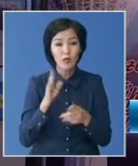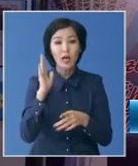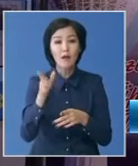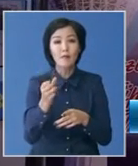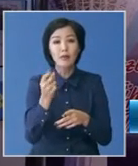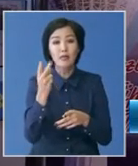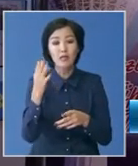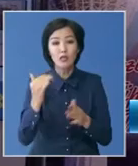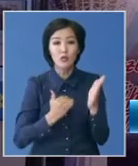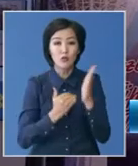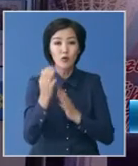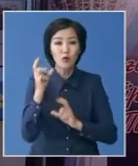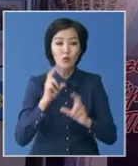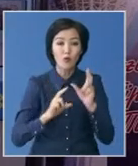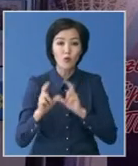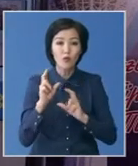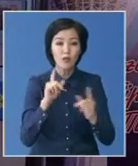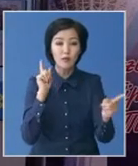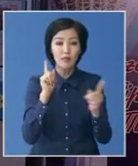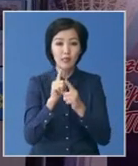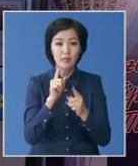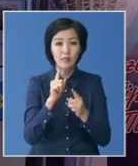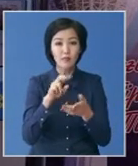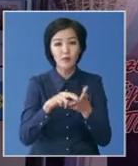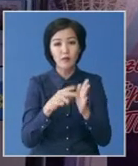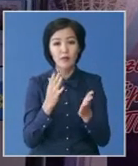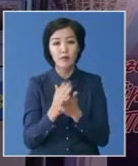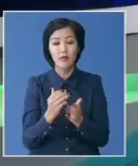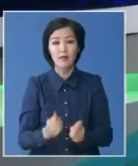бірнеше жоғары оқу орындарына барамын деген жоспары бар.